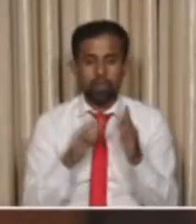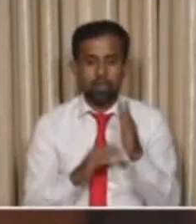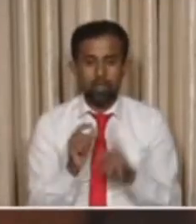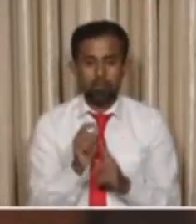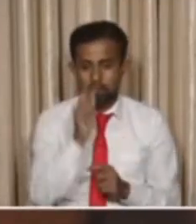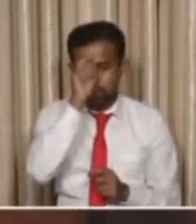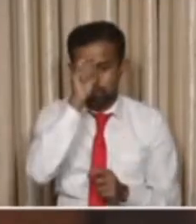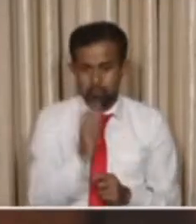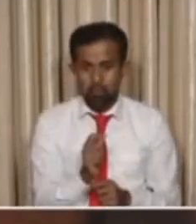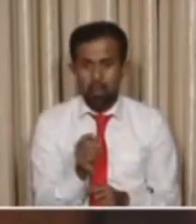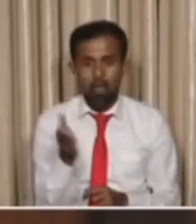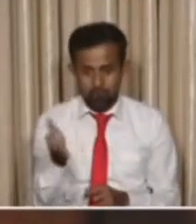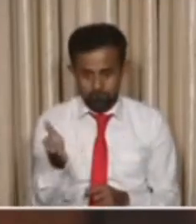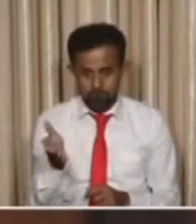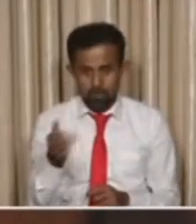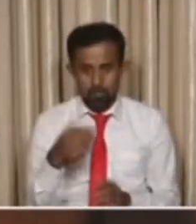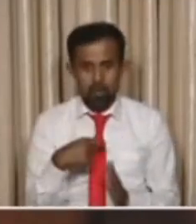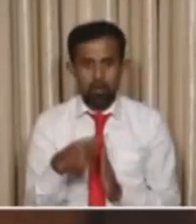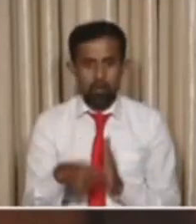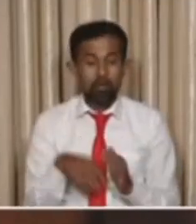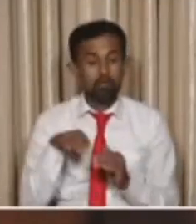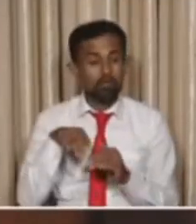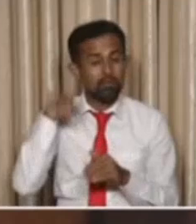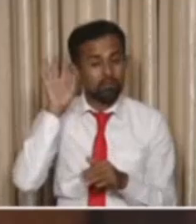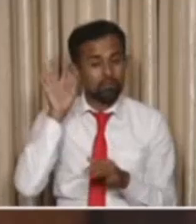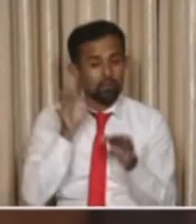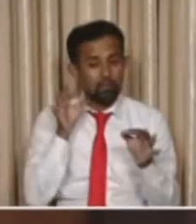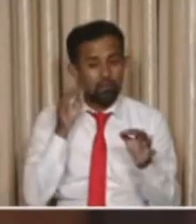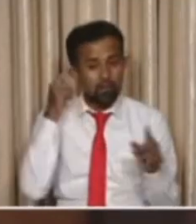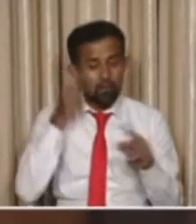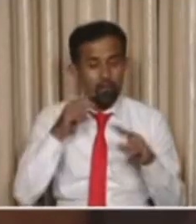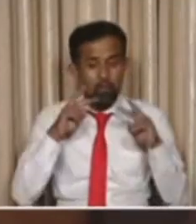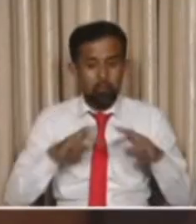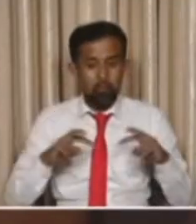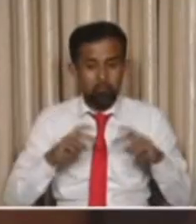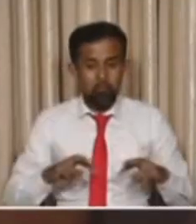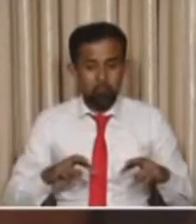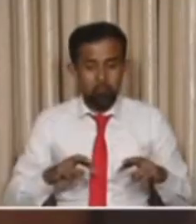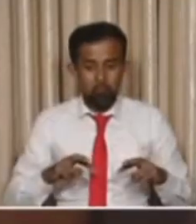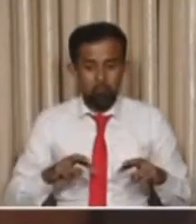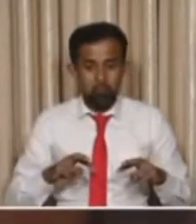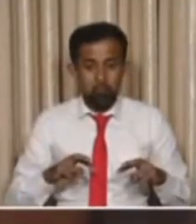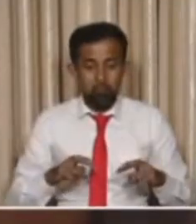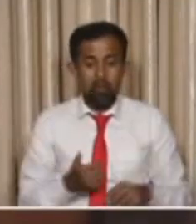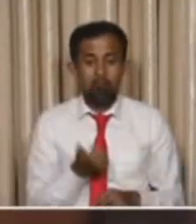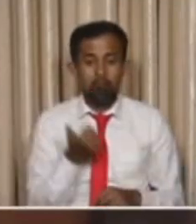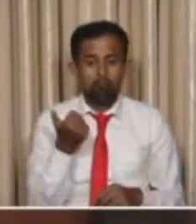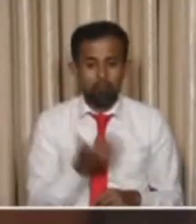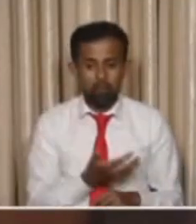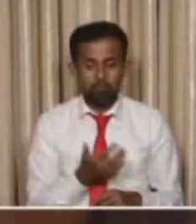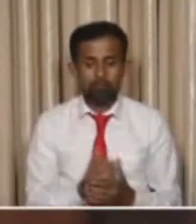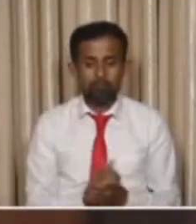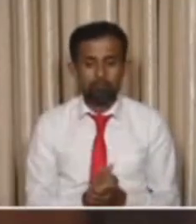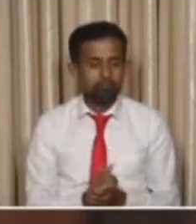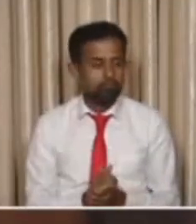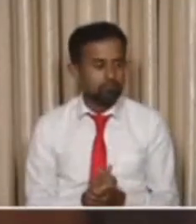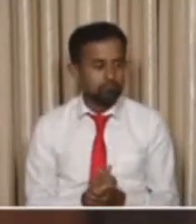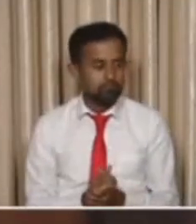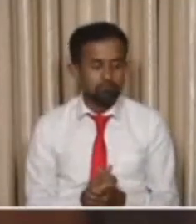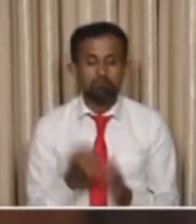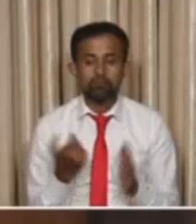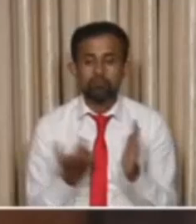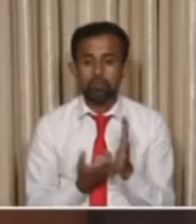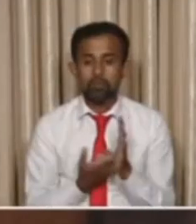ஆராய்வது நல்ல என்றால், இந்த ராவணனாக இருக்கட்டும், ராமாயணனாக இருக்கட்டும், சீதா எப்படி வந்தன்றதாக இருக்கட்டும், இந்த விடயங்களை ஆராய்வது மிக